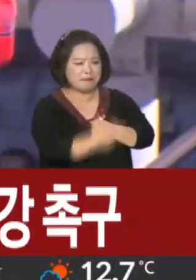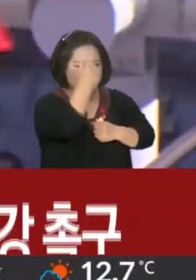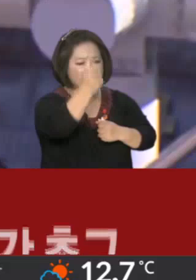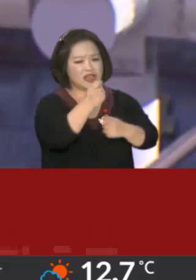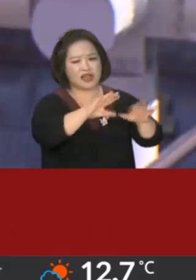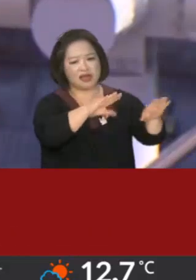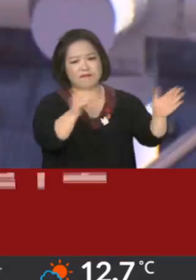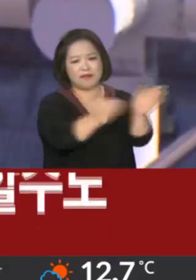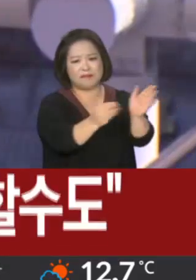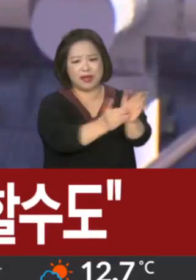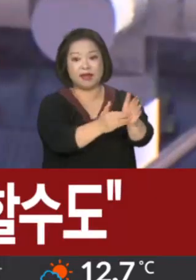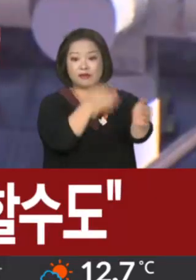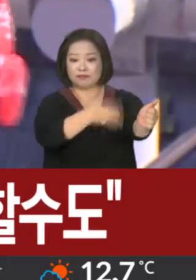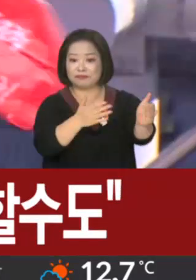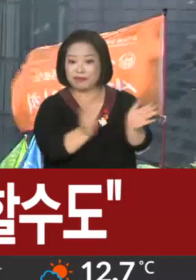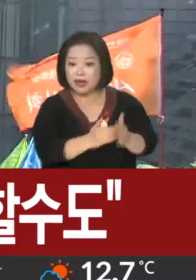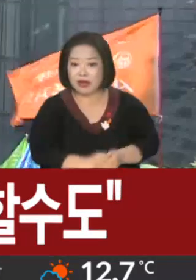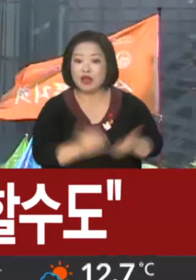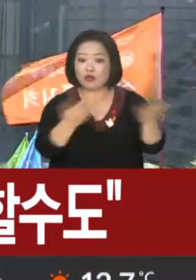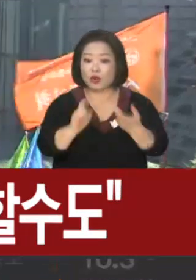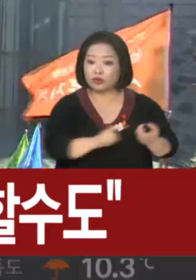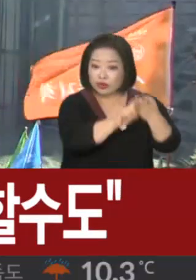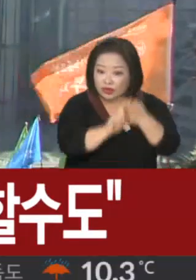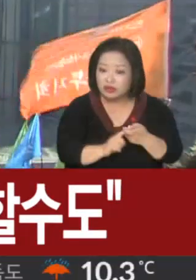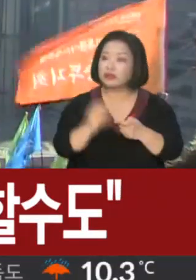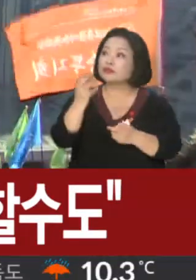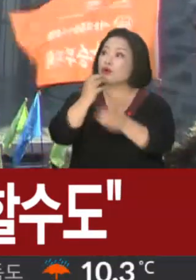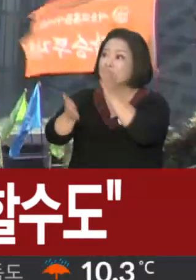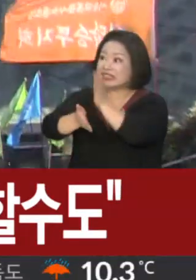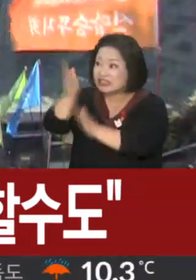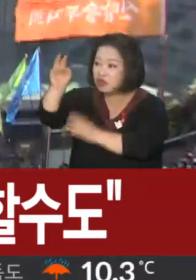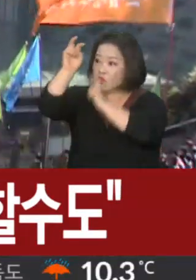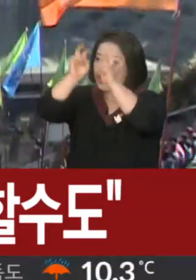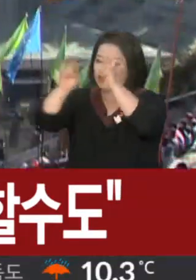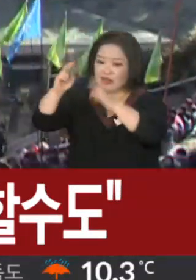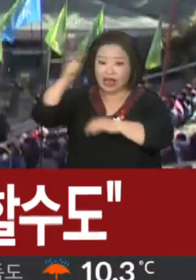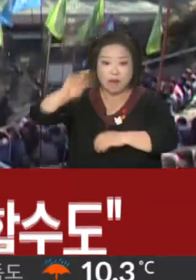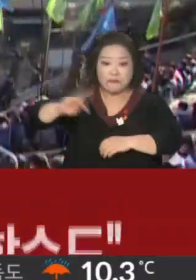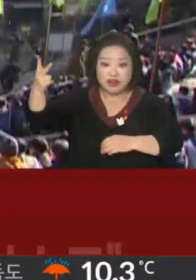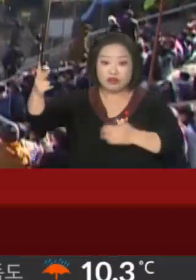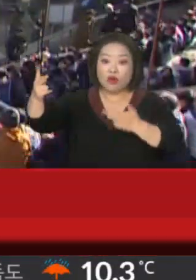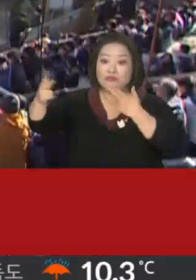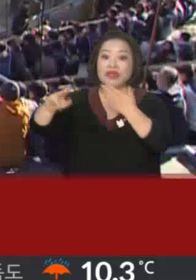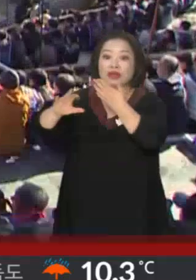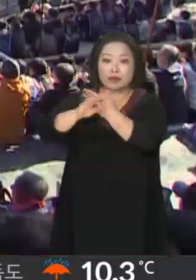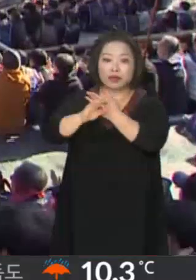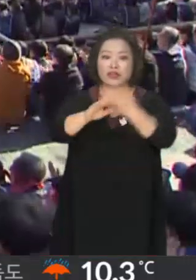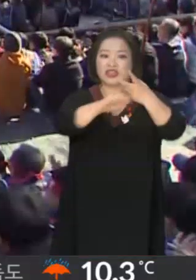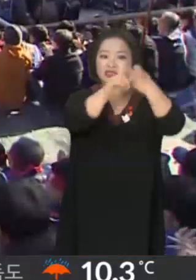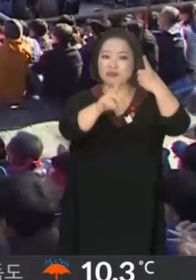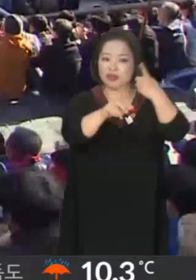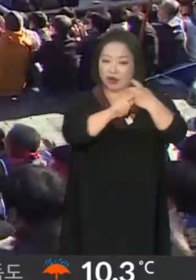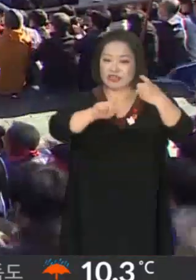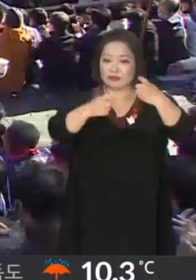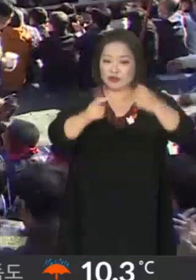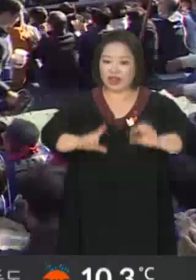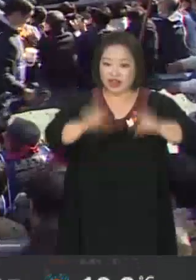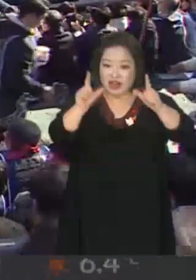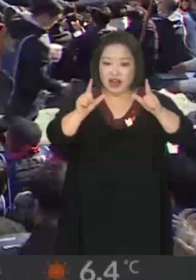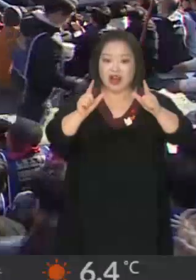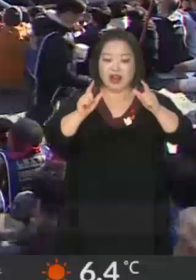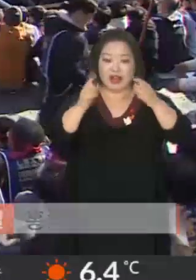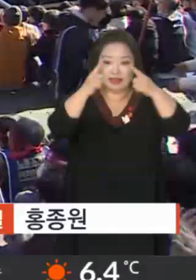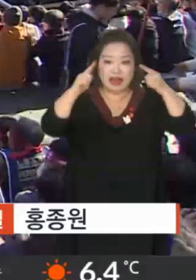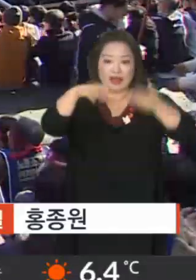철회할 것을 촉구했는데요. 노조는 서울시와 사측의 입장이 달라지지 않으면 오는 16일 수능 이후 추가 전면 파업에